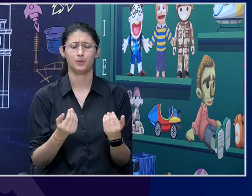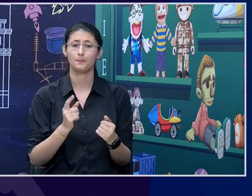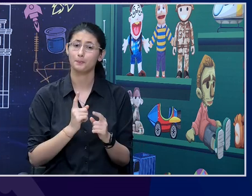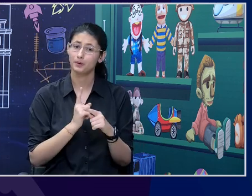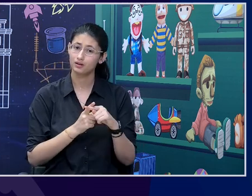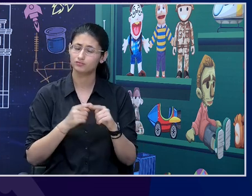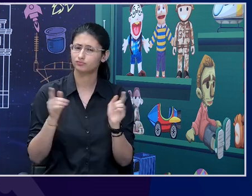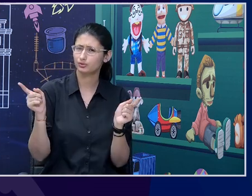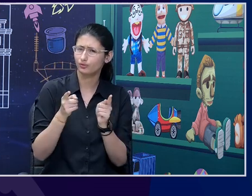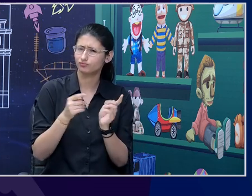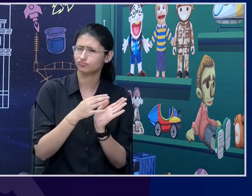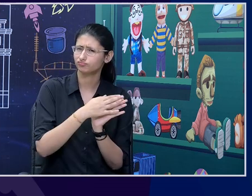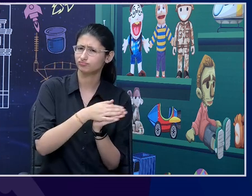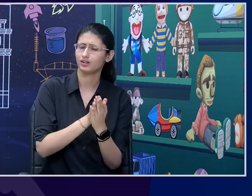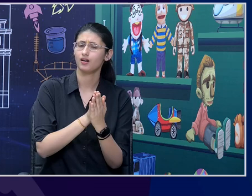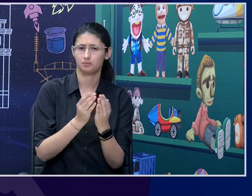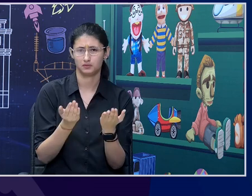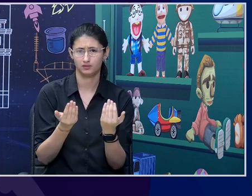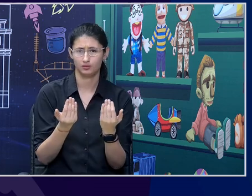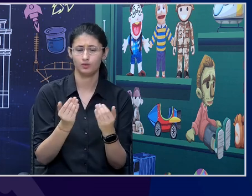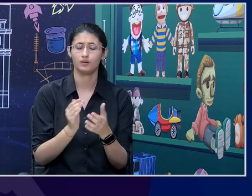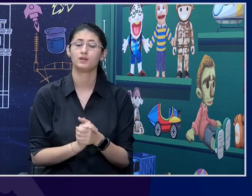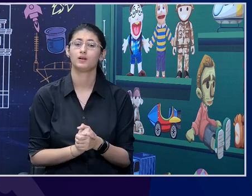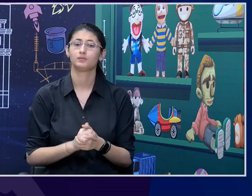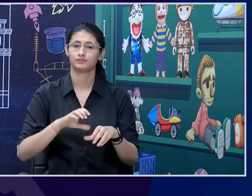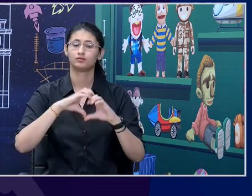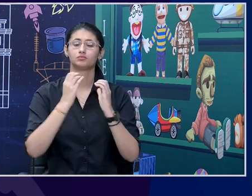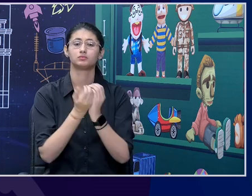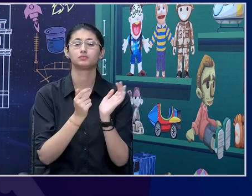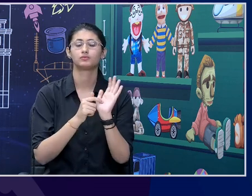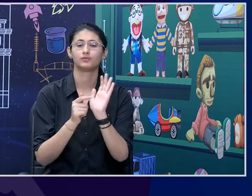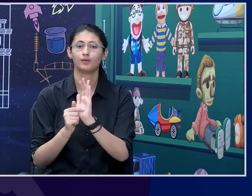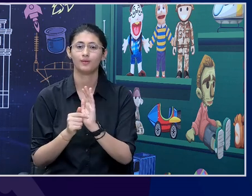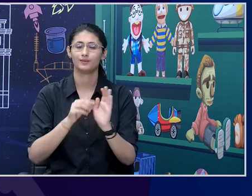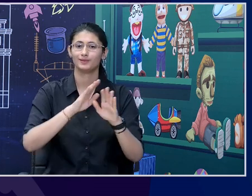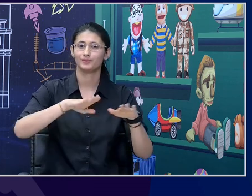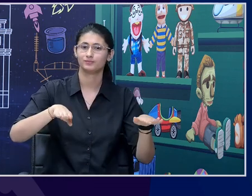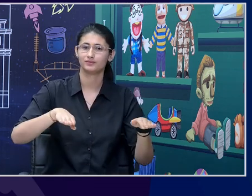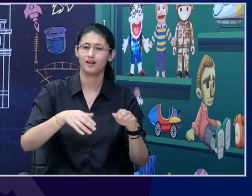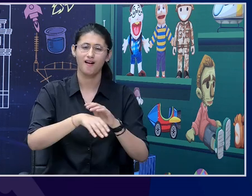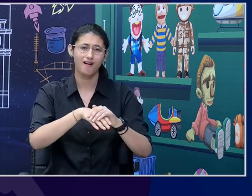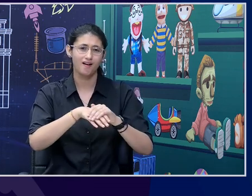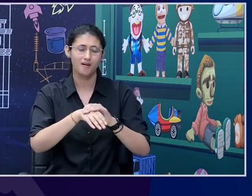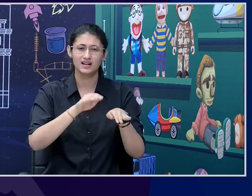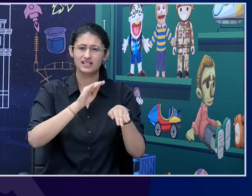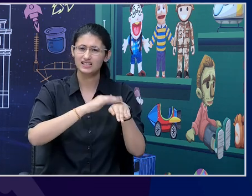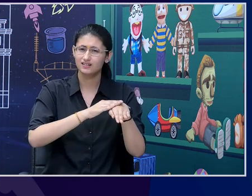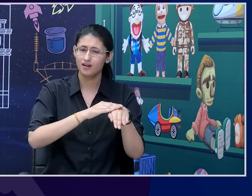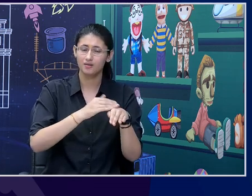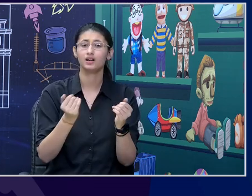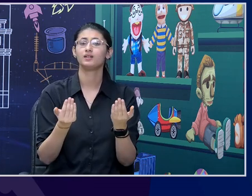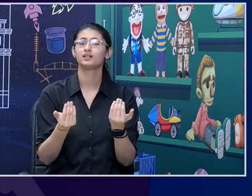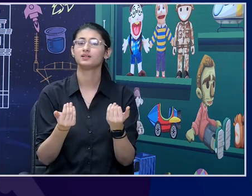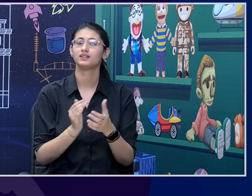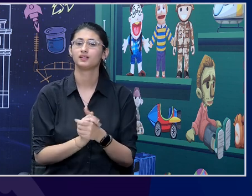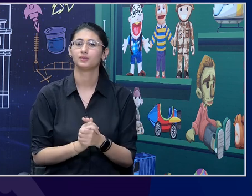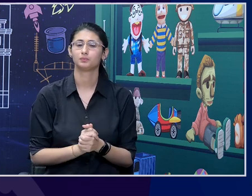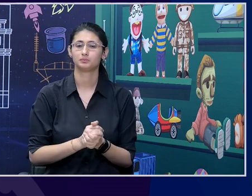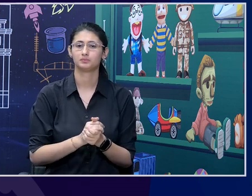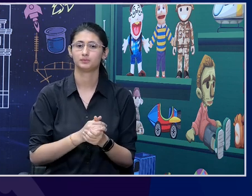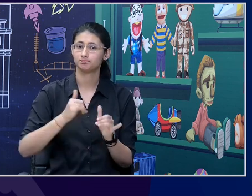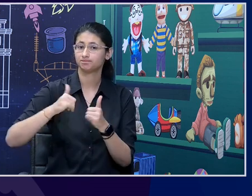उसे बल्ले के आकर को छूकर महसूस कर पाएंगे और एक दो खेल भी खेल पाएंगे जिसमें